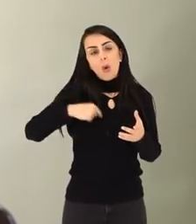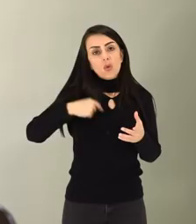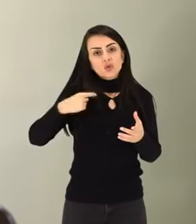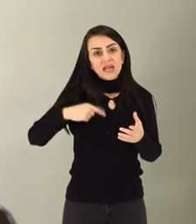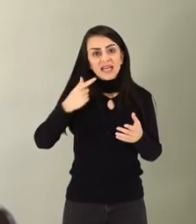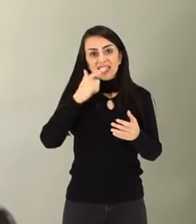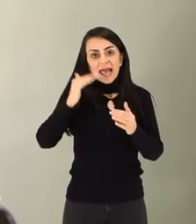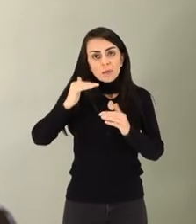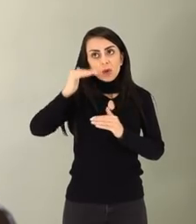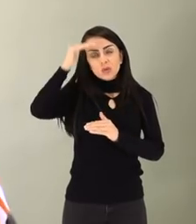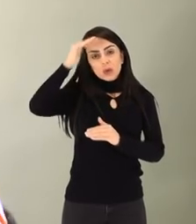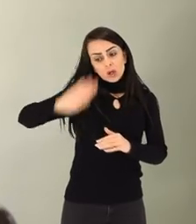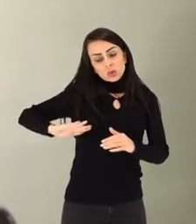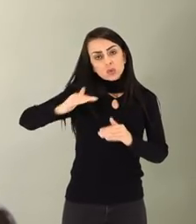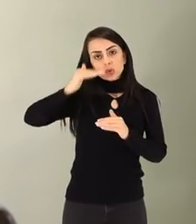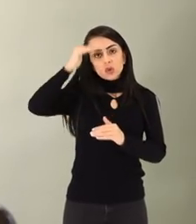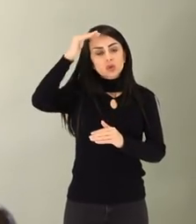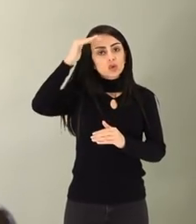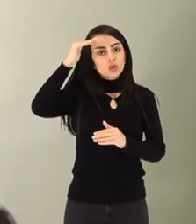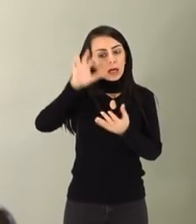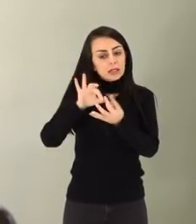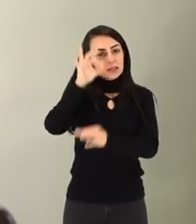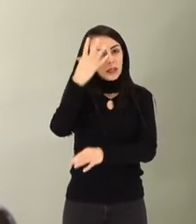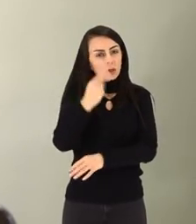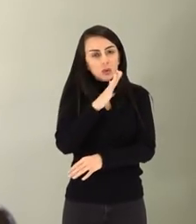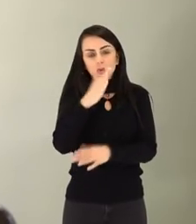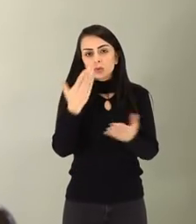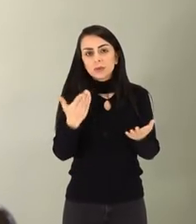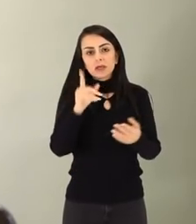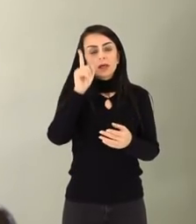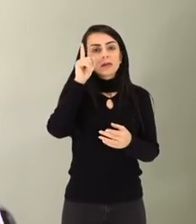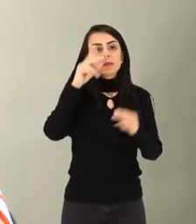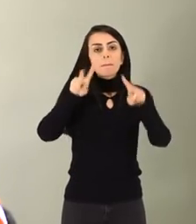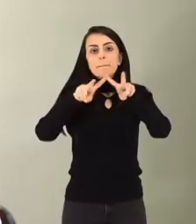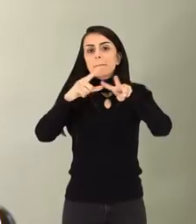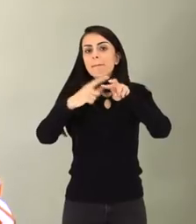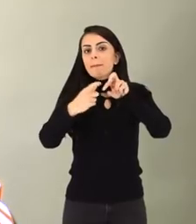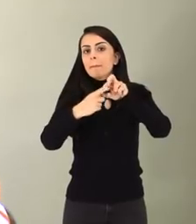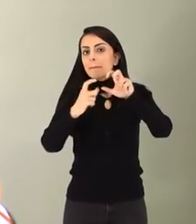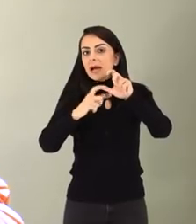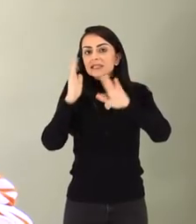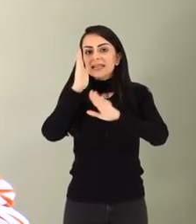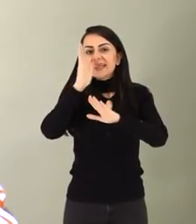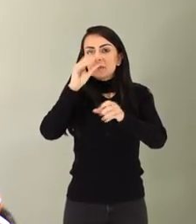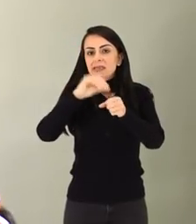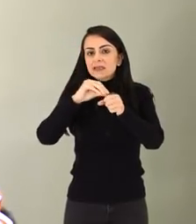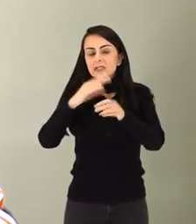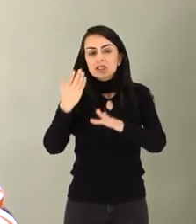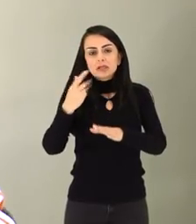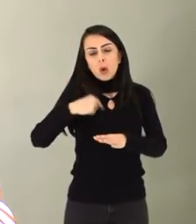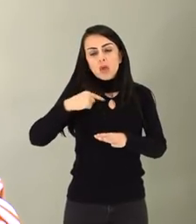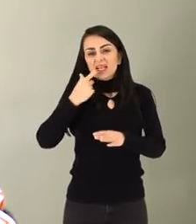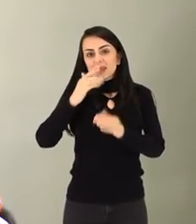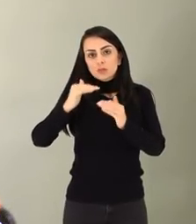yetiştirilen çocuklar ya da kişiler, bireyler olduğunu biliyorum oraya gitmek için. Ekstra bilgiler. Ondan